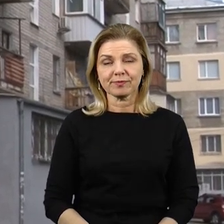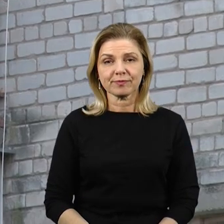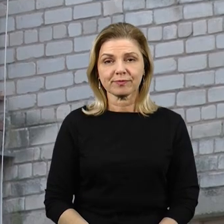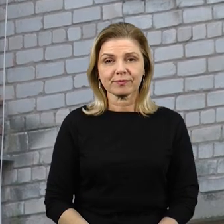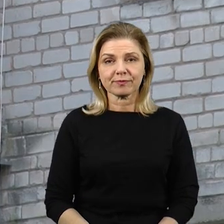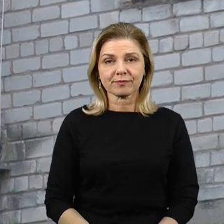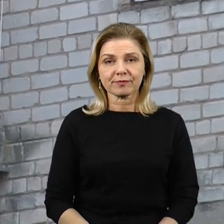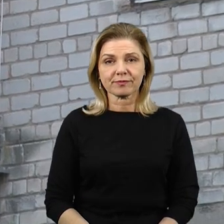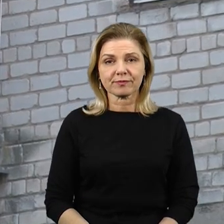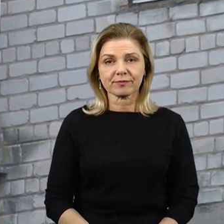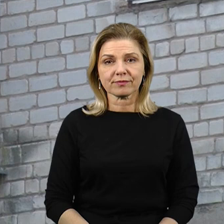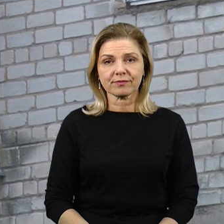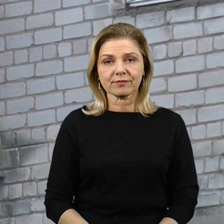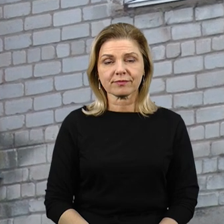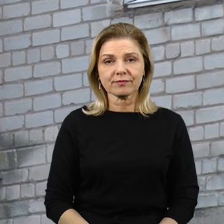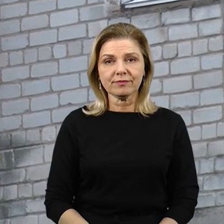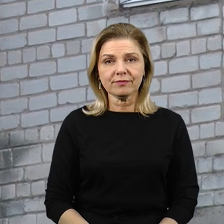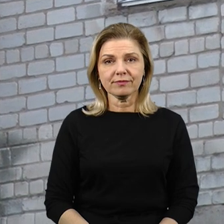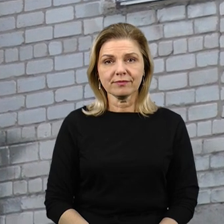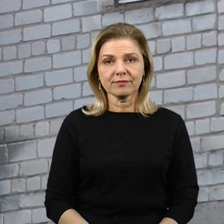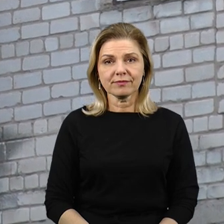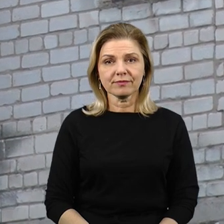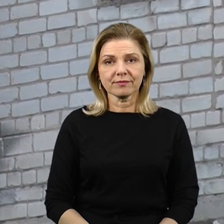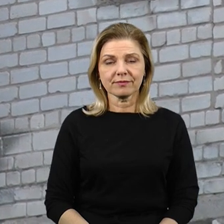Єлизавета кротик суспільні новини